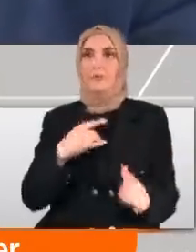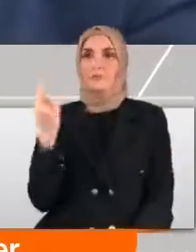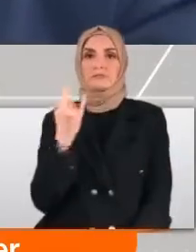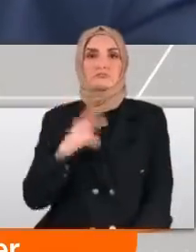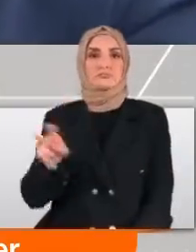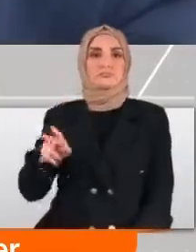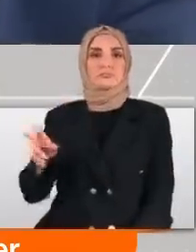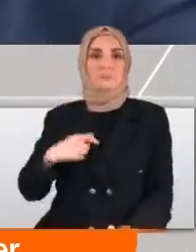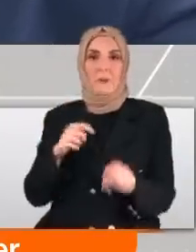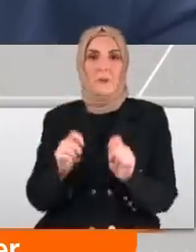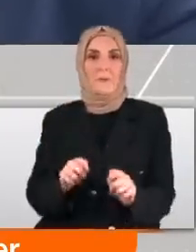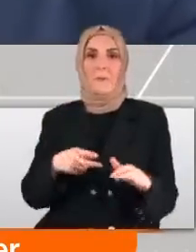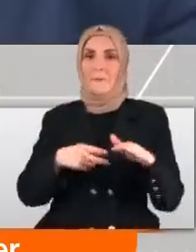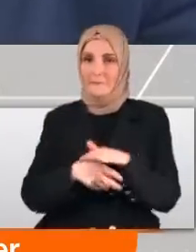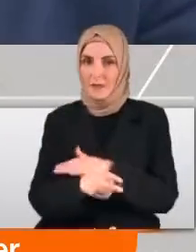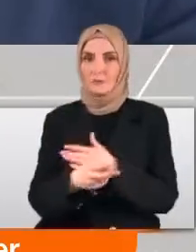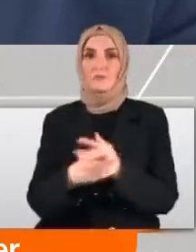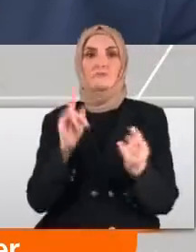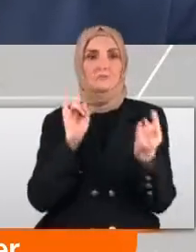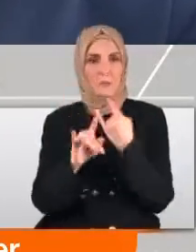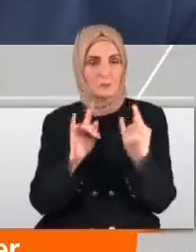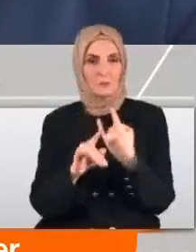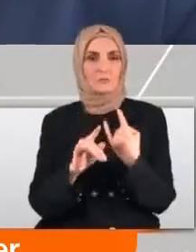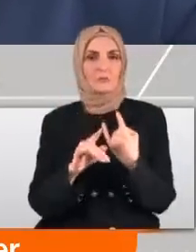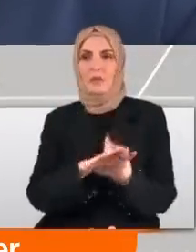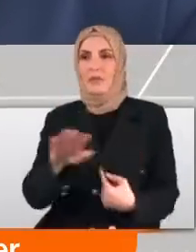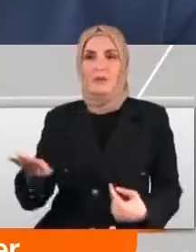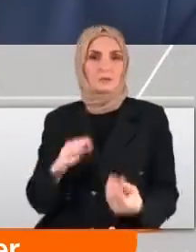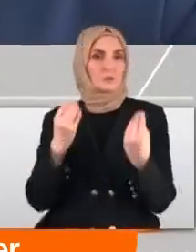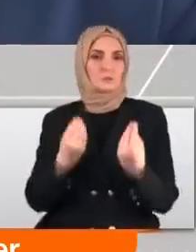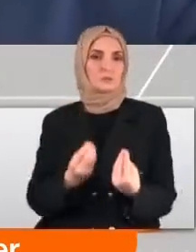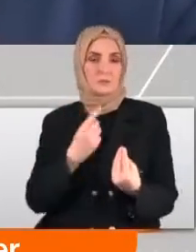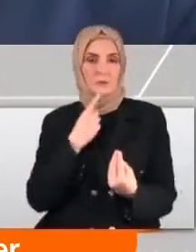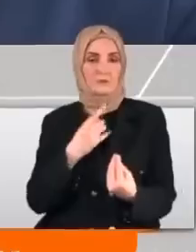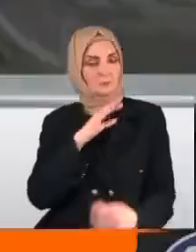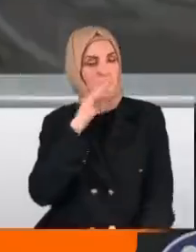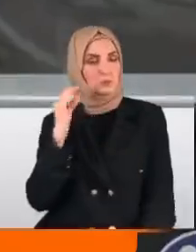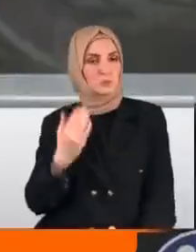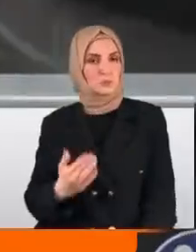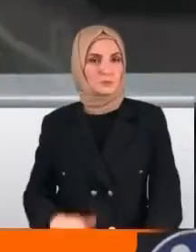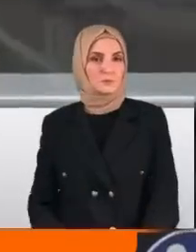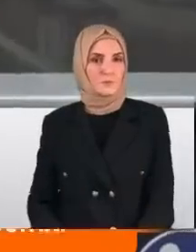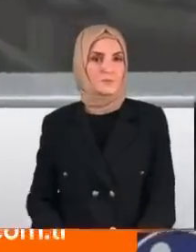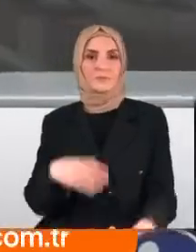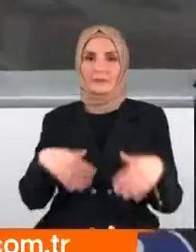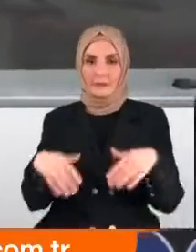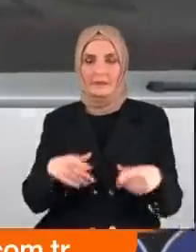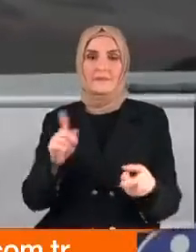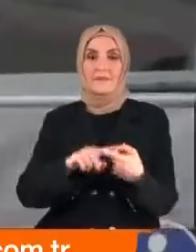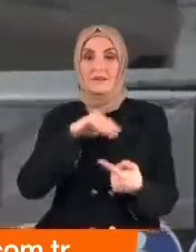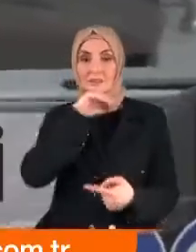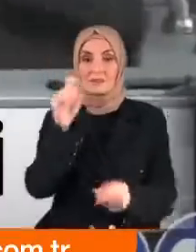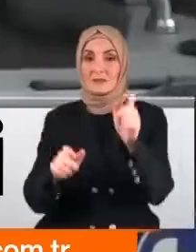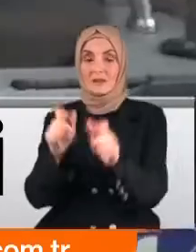mesela. Metroda, metrobüste, her şeyde gayet güzel. Mutluyuz yani. Engelli ve yaşlılara